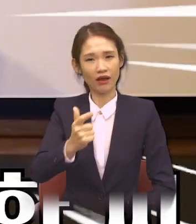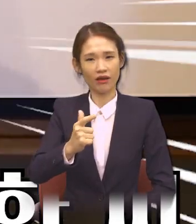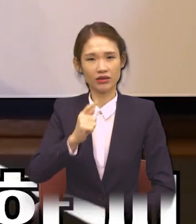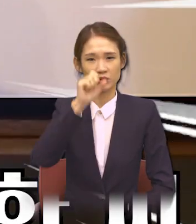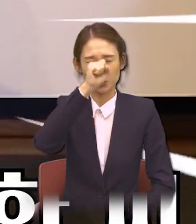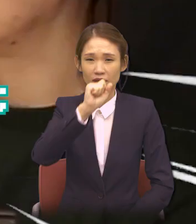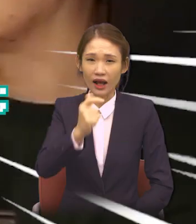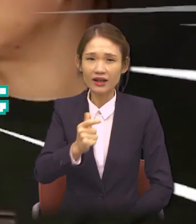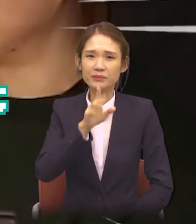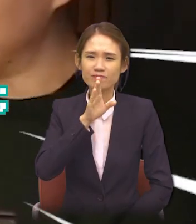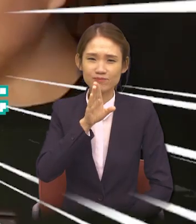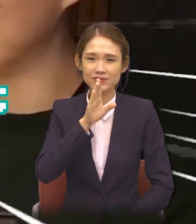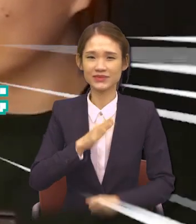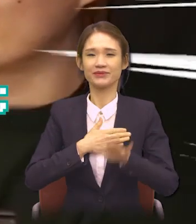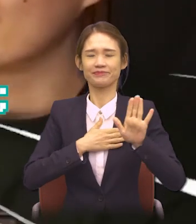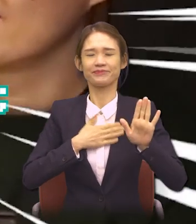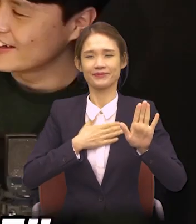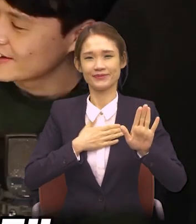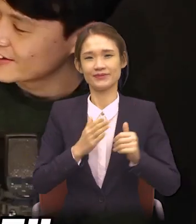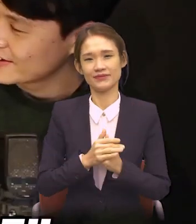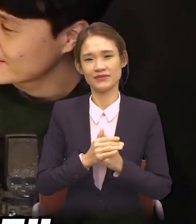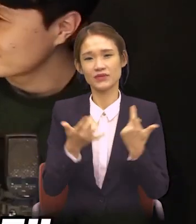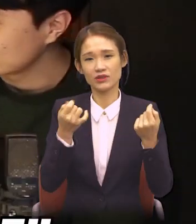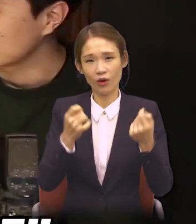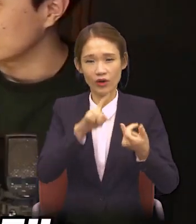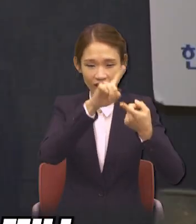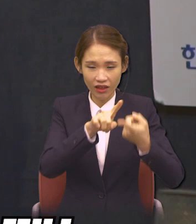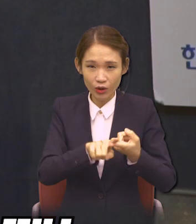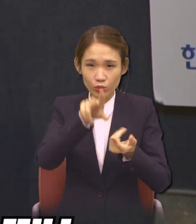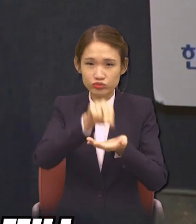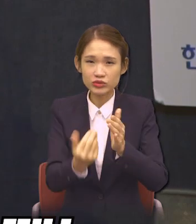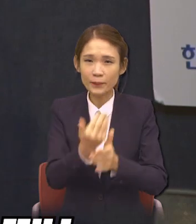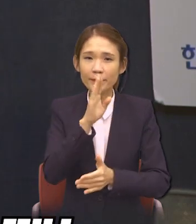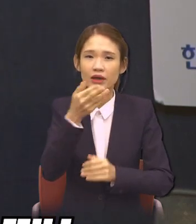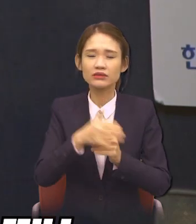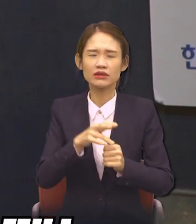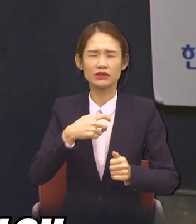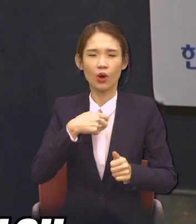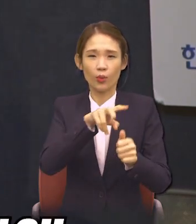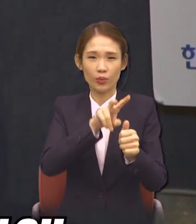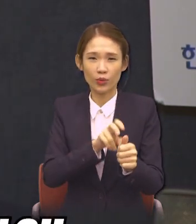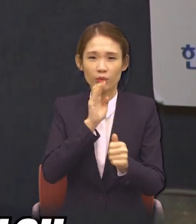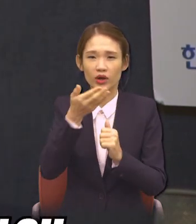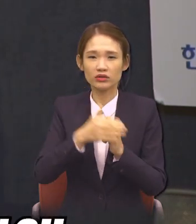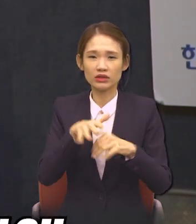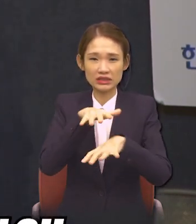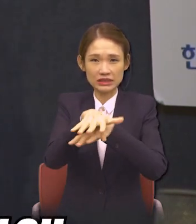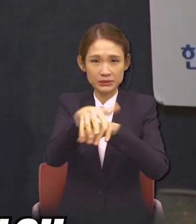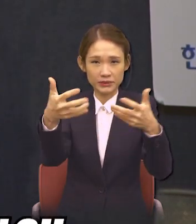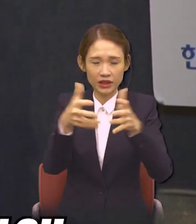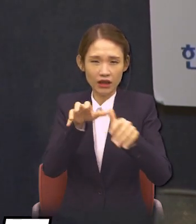좋은 게 아니에요, 형 씨. 알아요. 지금 알아요. 그건 그것대로 문제인데 우리가 이제 혐오라고 했을 때는 어떤 그런